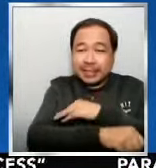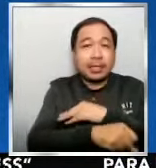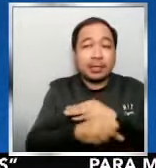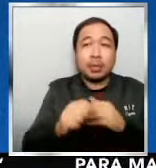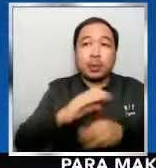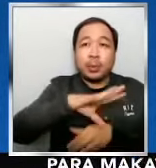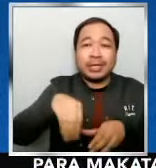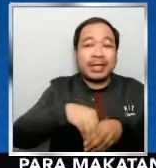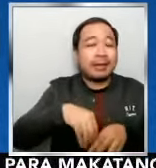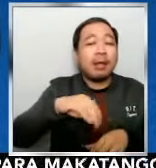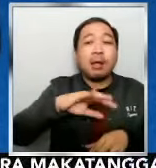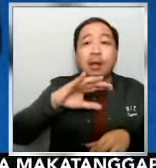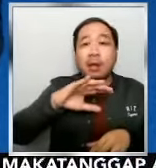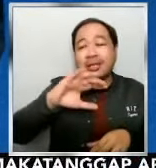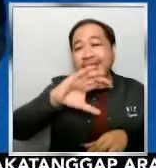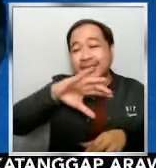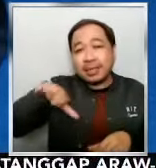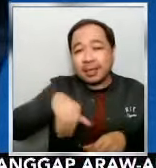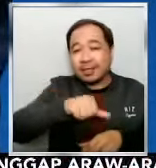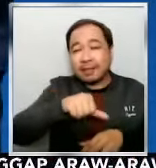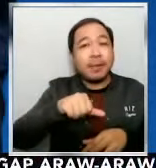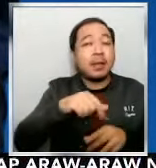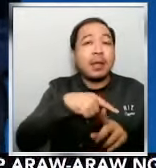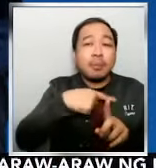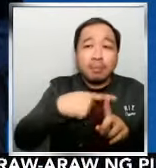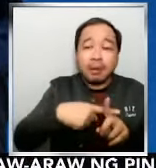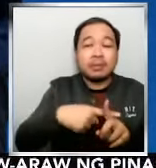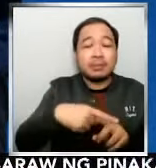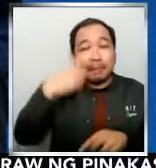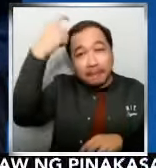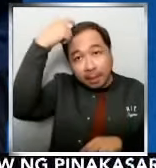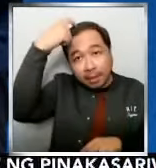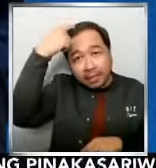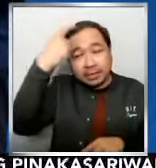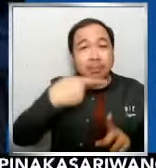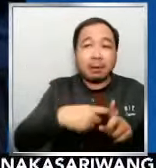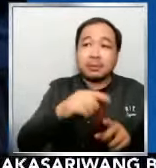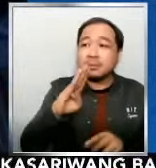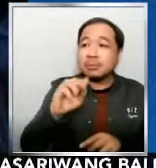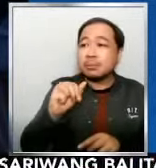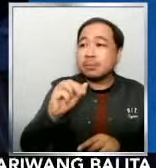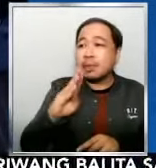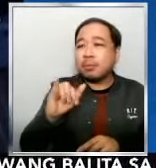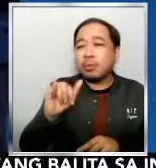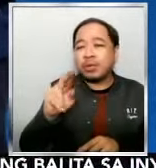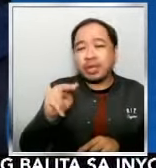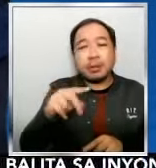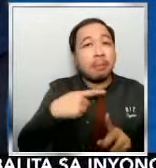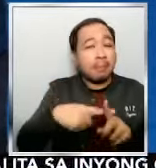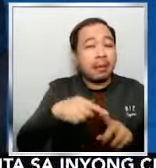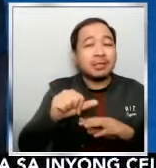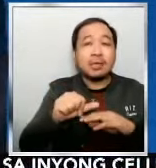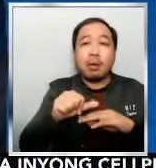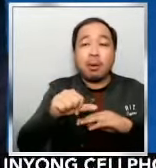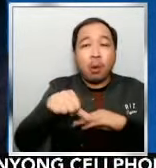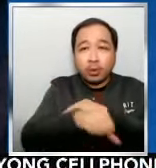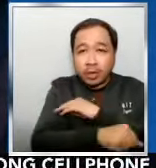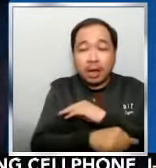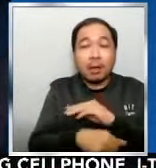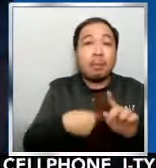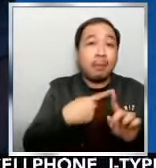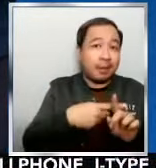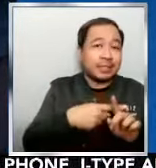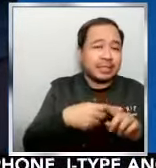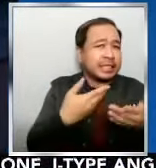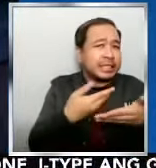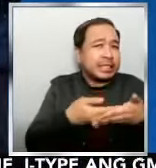na yung Babuyan Group of Islands at dyan sa may Batanes, dyan sa may silangang baybayin ng Aurora, gayon din sa may northern coast ng Quezon Province,